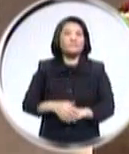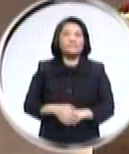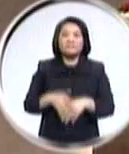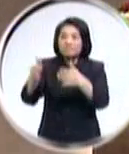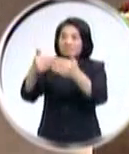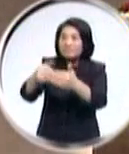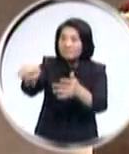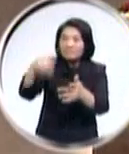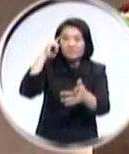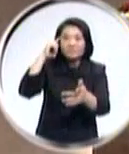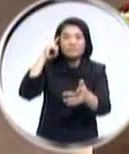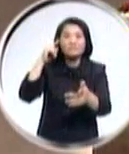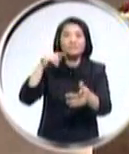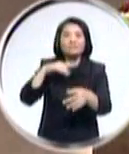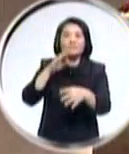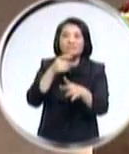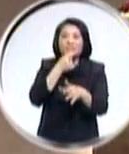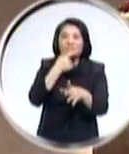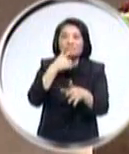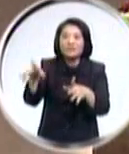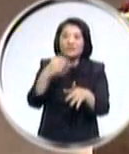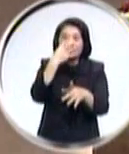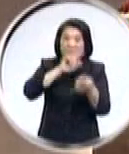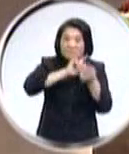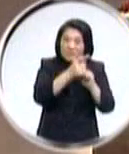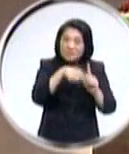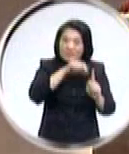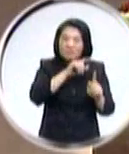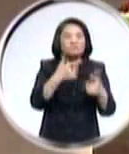中国不会成为另外一个香港。